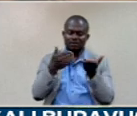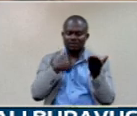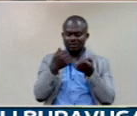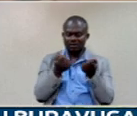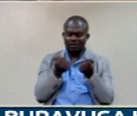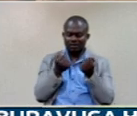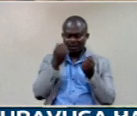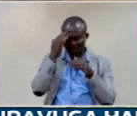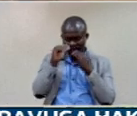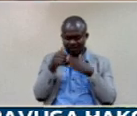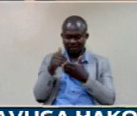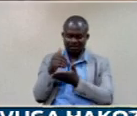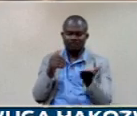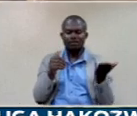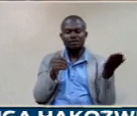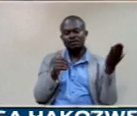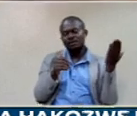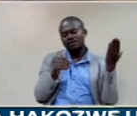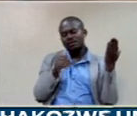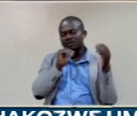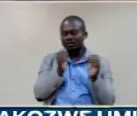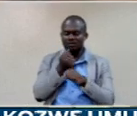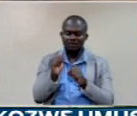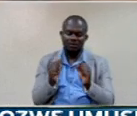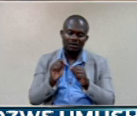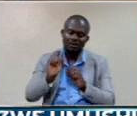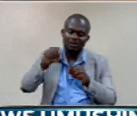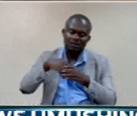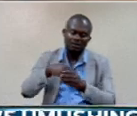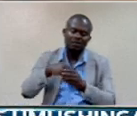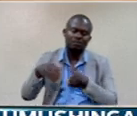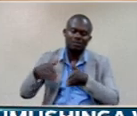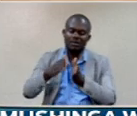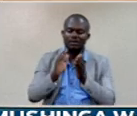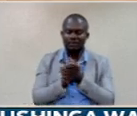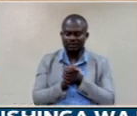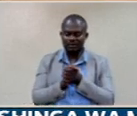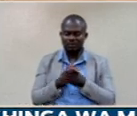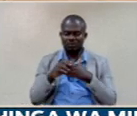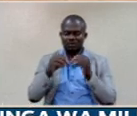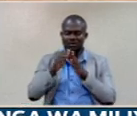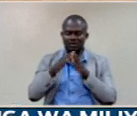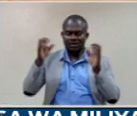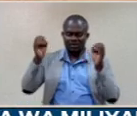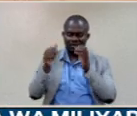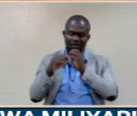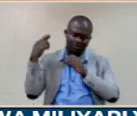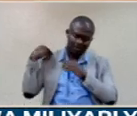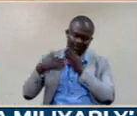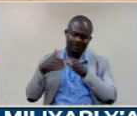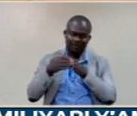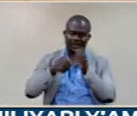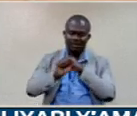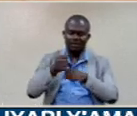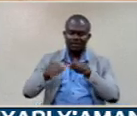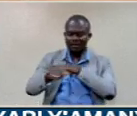kugira ngo y'imvura yaguye ntabwo tubasha kuhataha, tubicumbikisha ku muhanda tugataha n'amaguru. Umuyobozi w'umujyi wa Kigali wungirije ushinzwe imiturire